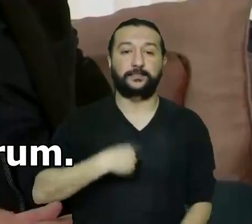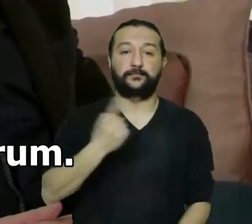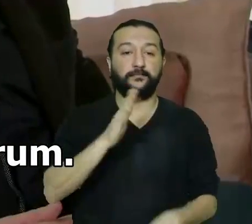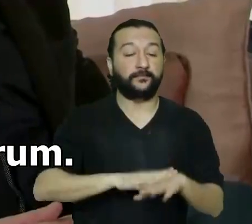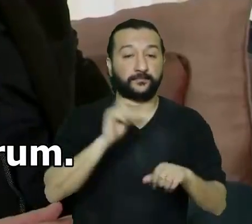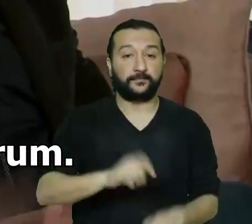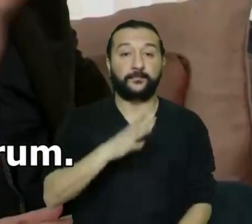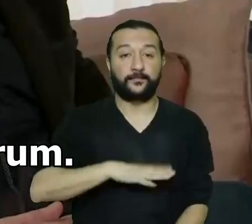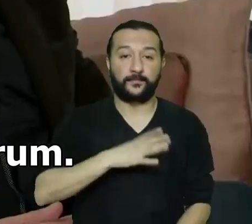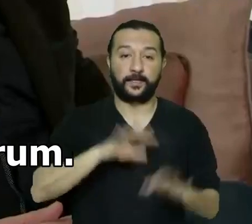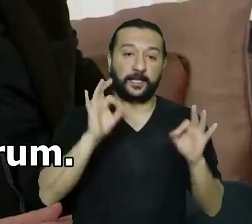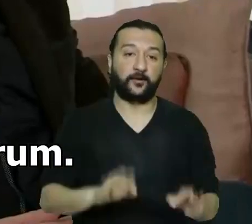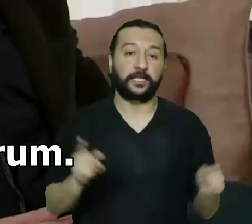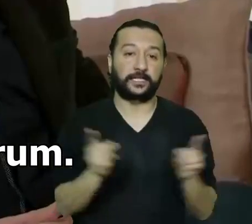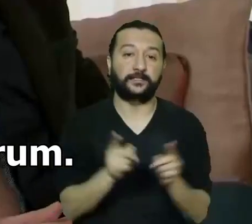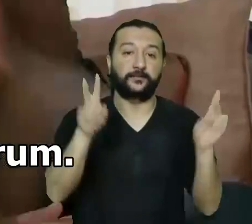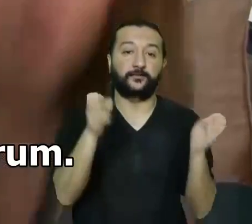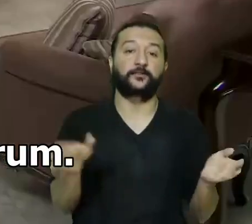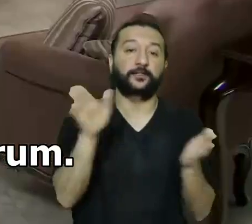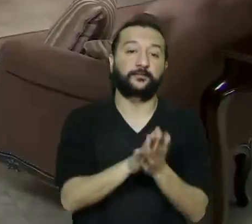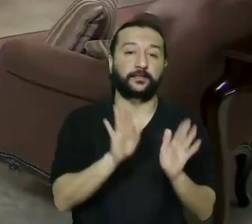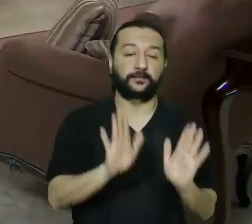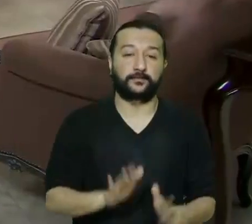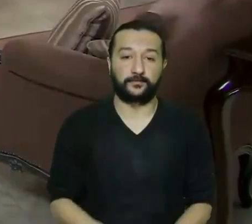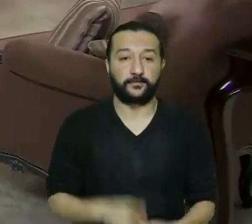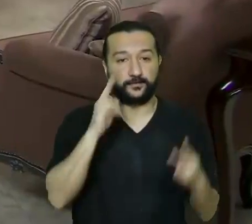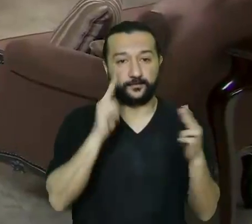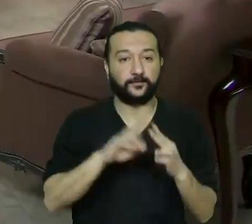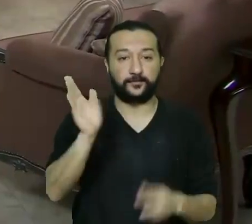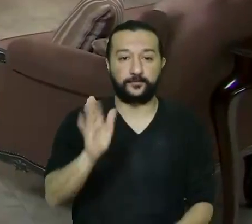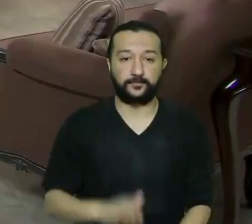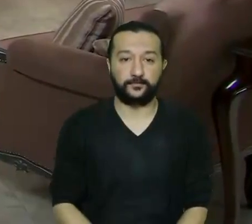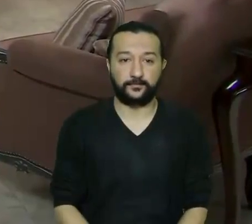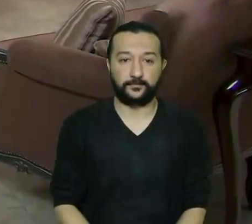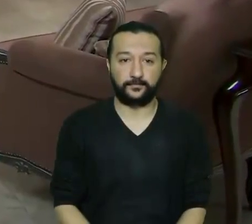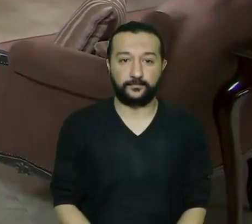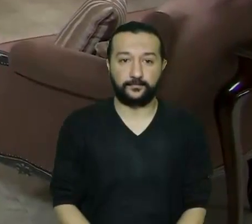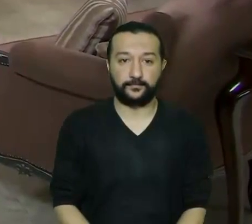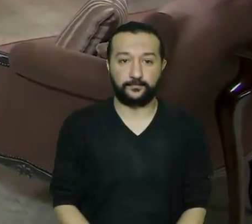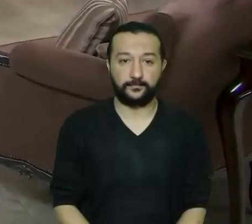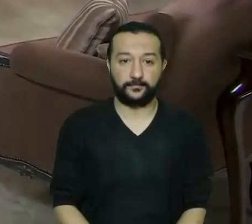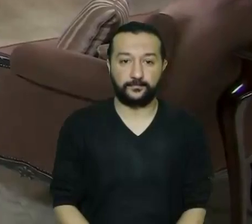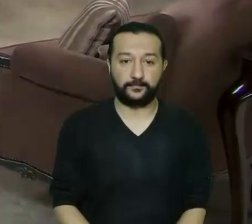bir şeyler yapmanızı istiyorum. O kadar, konu kapandı. Görüşürüz.